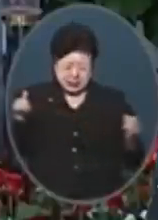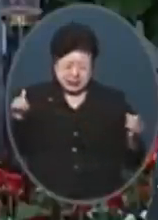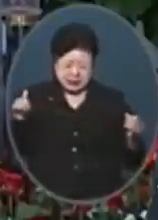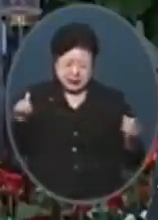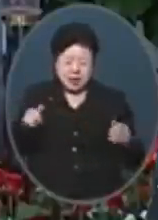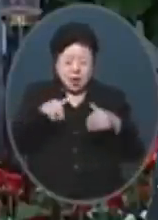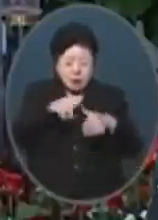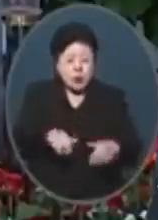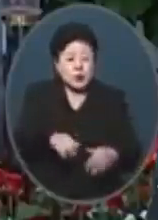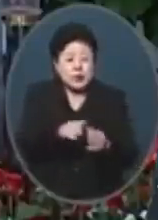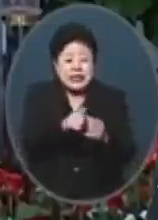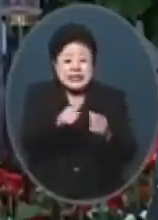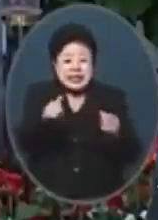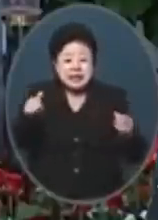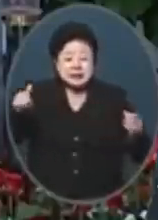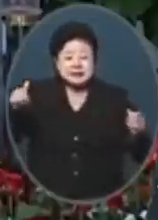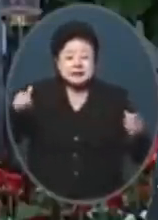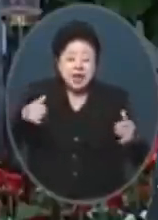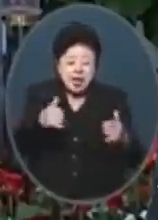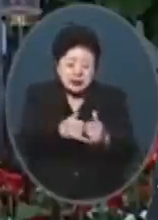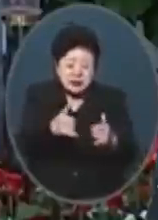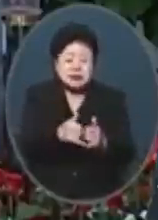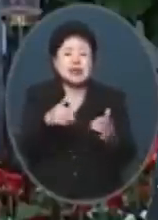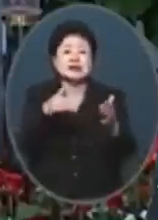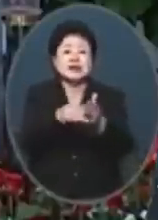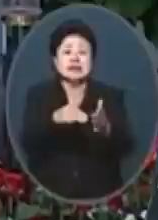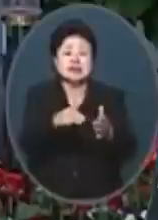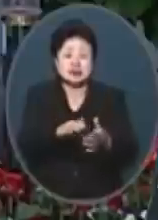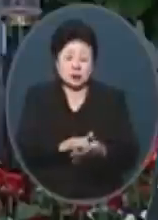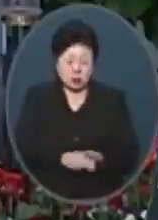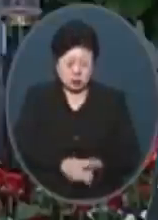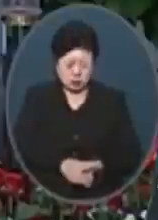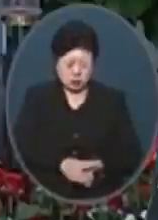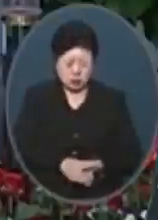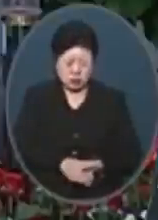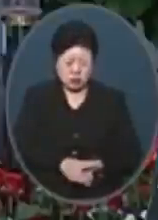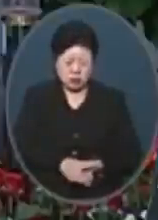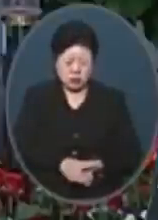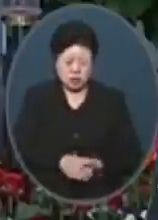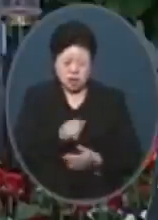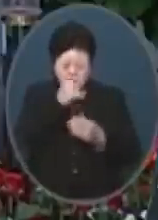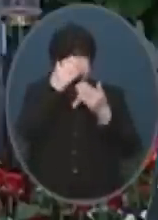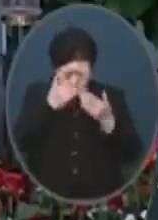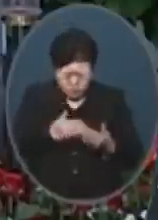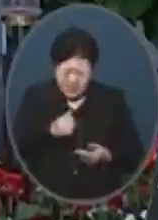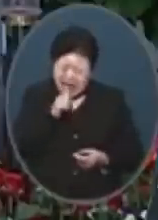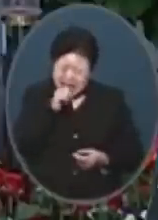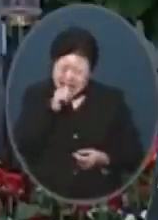포로된 사람들은 전쟁이 끝났는데도 수용소의 가시철망이